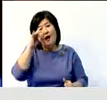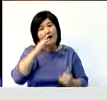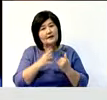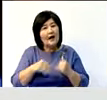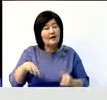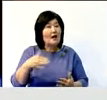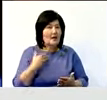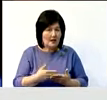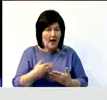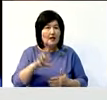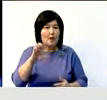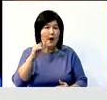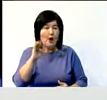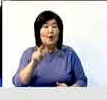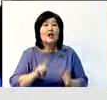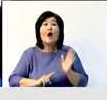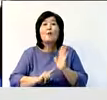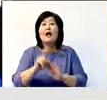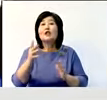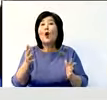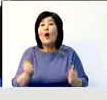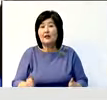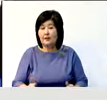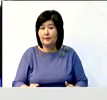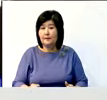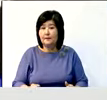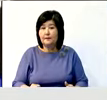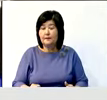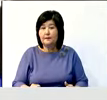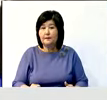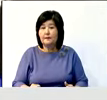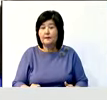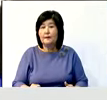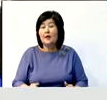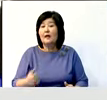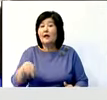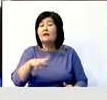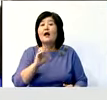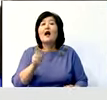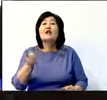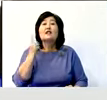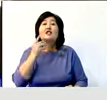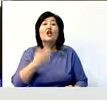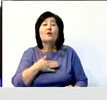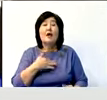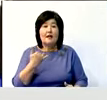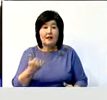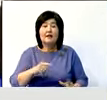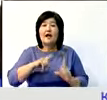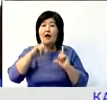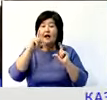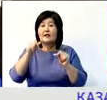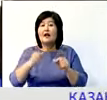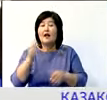жерінен, яғни Байқоңырдан бастау алды. Я Заря один. Как слышите меня? Буду вам